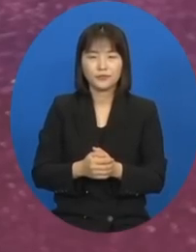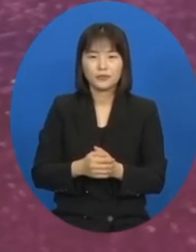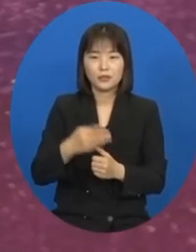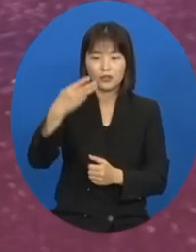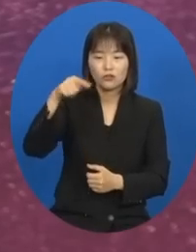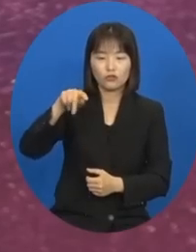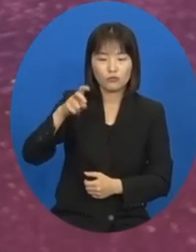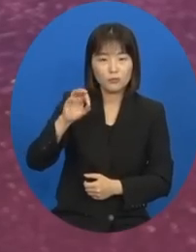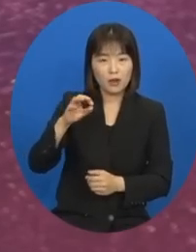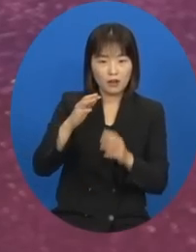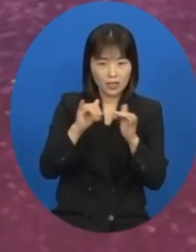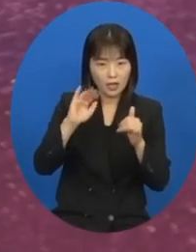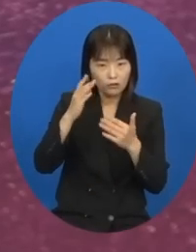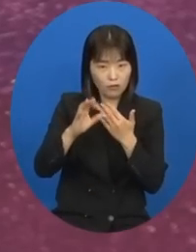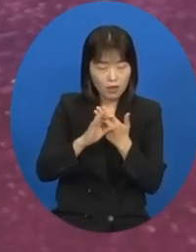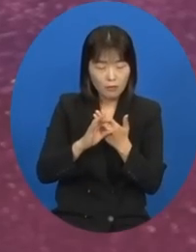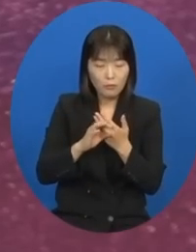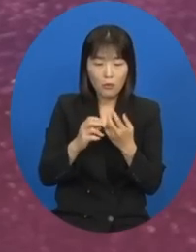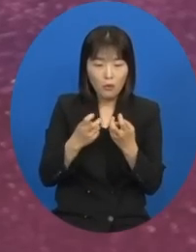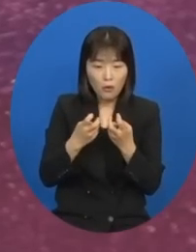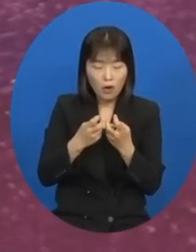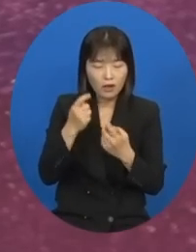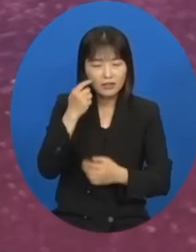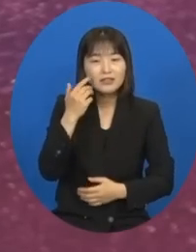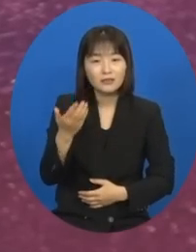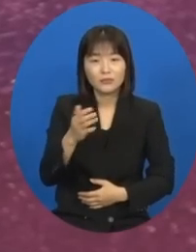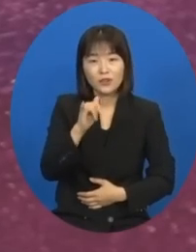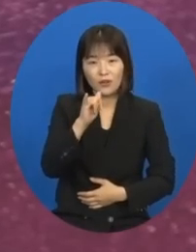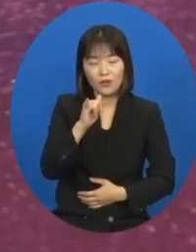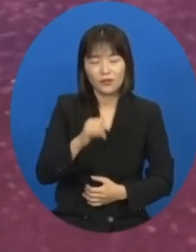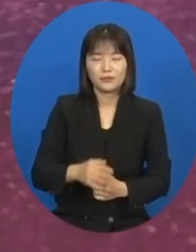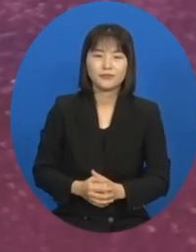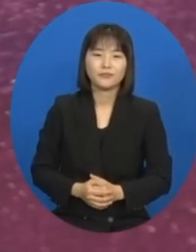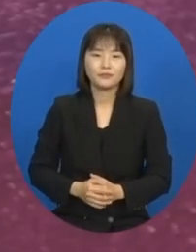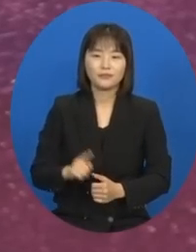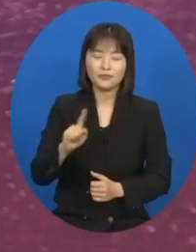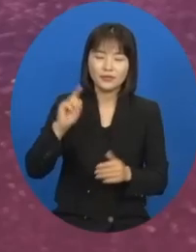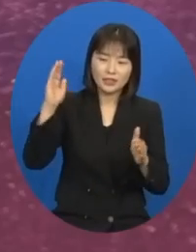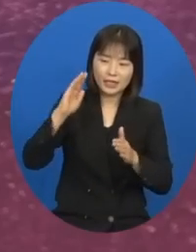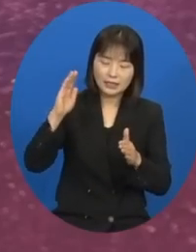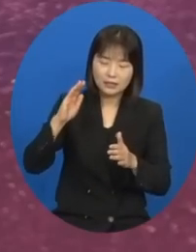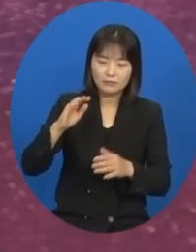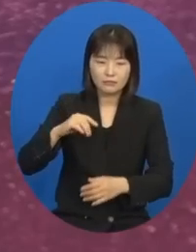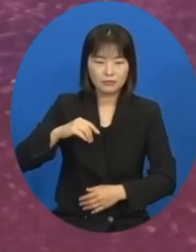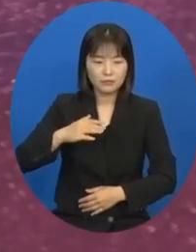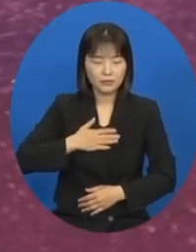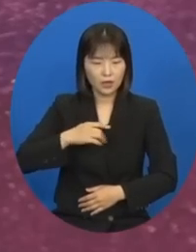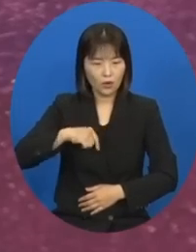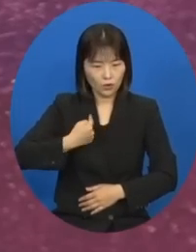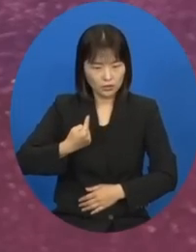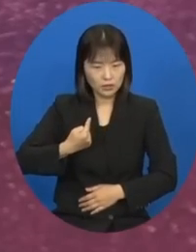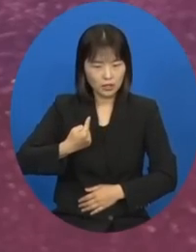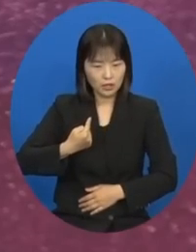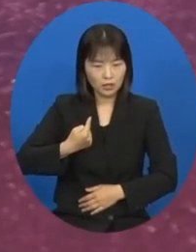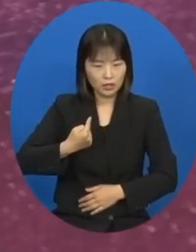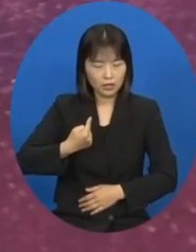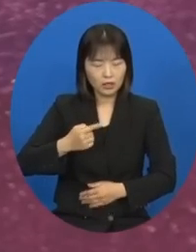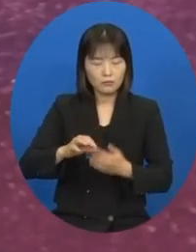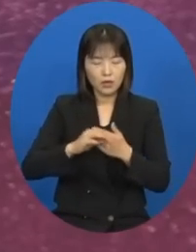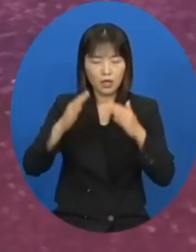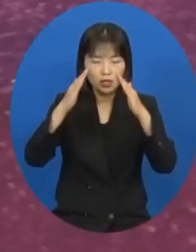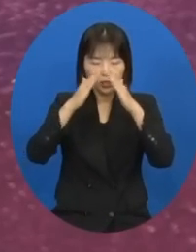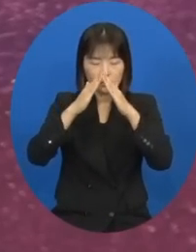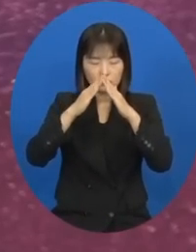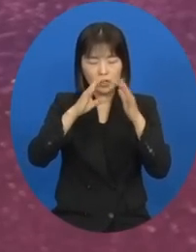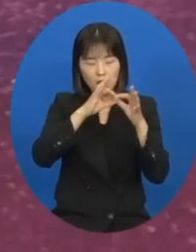물어보는 질문인데 물론 죄에 대하여 고백하기도 하는데 어떤 아이는 혼자 있으면 집에서 자고 싶다는 거예요